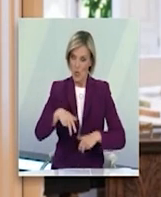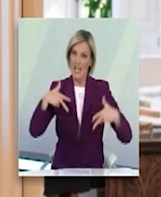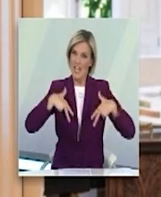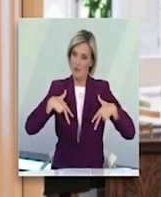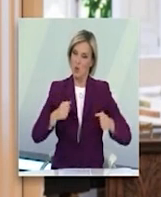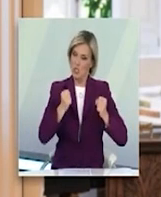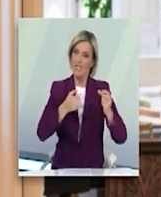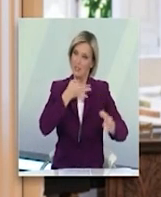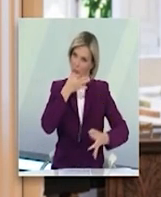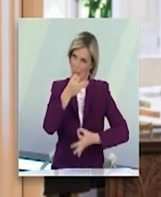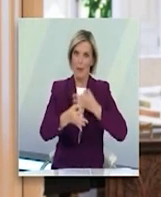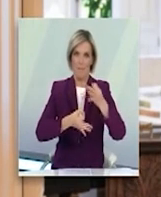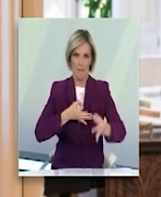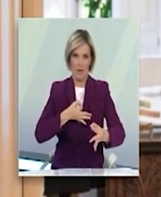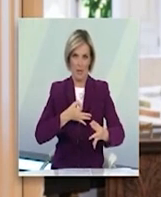και σε πιο αναλυτικές ανακοινώσεις.